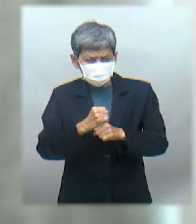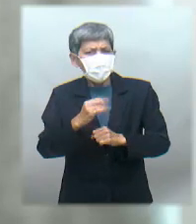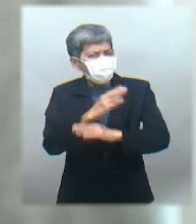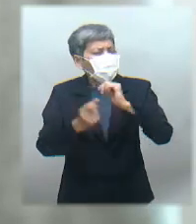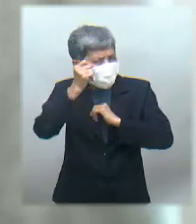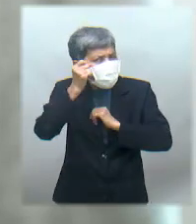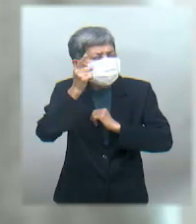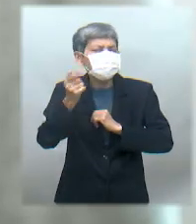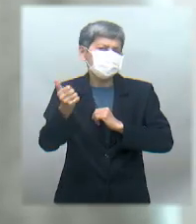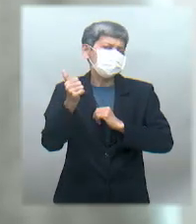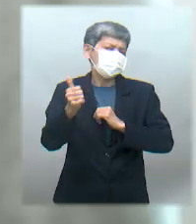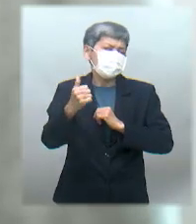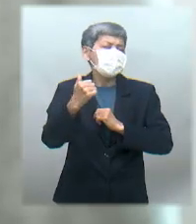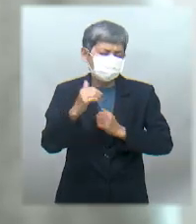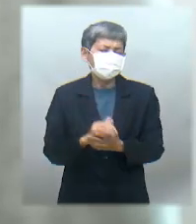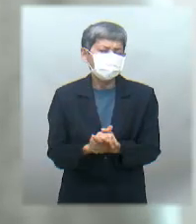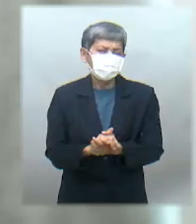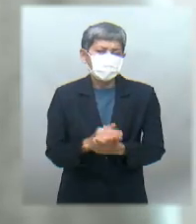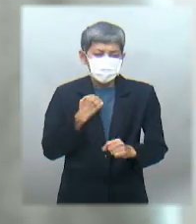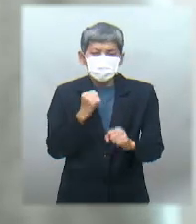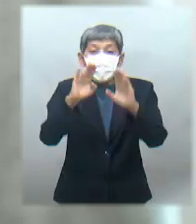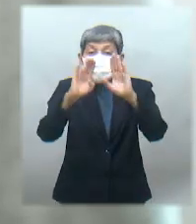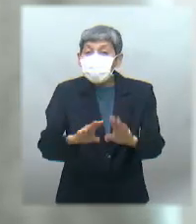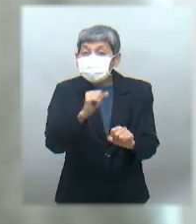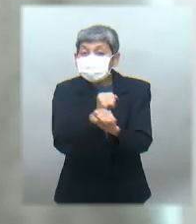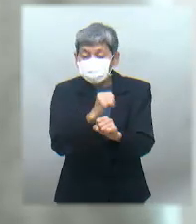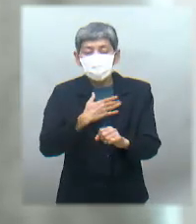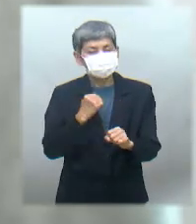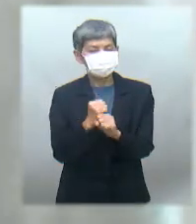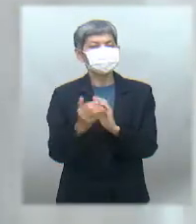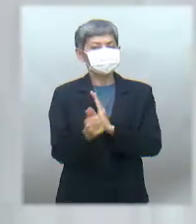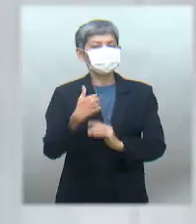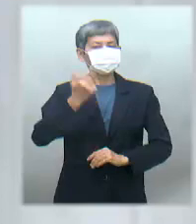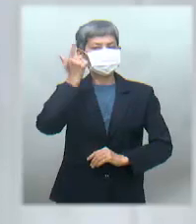ควิตกณของเราแล้็รมแบงานที่ล voiฉพั